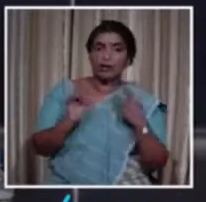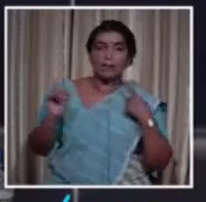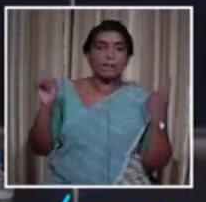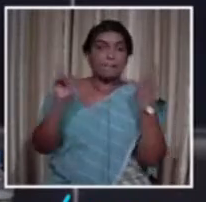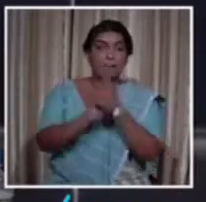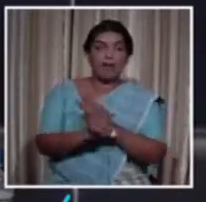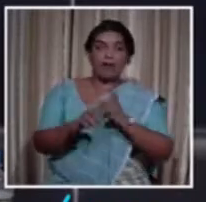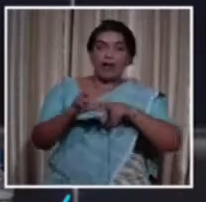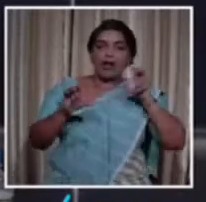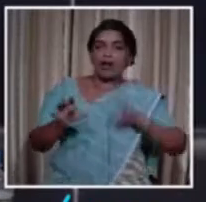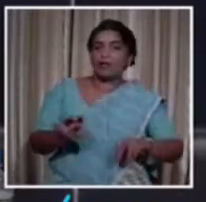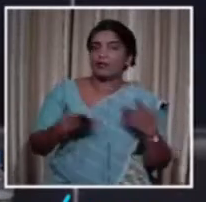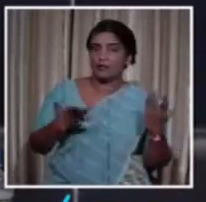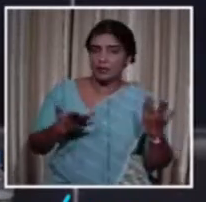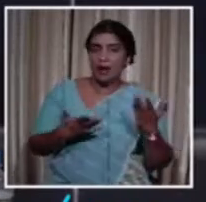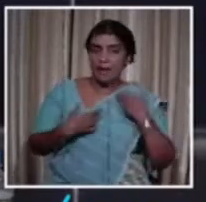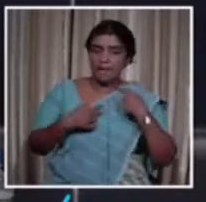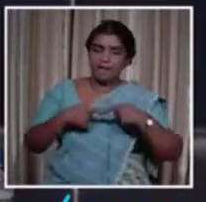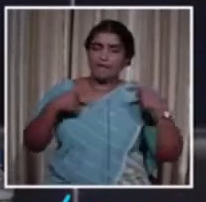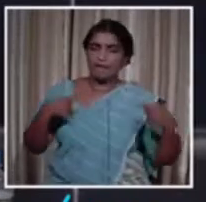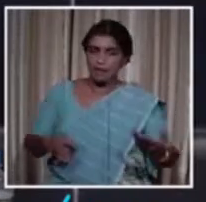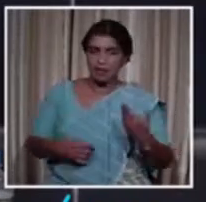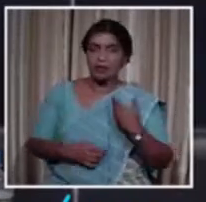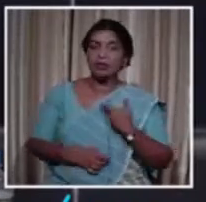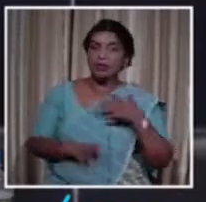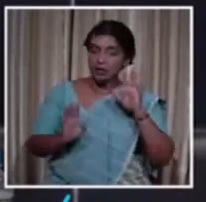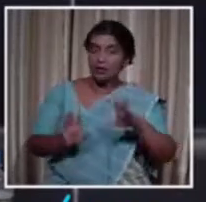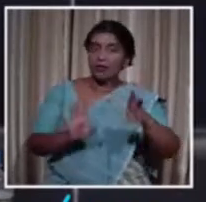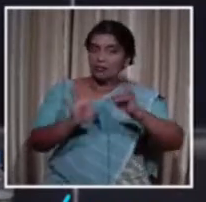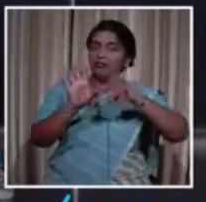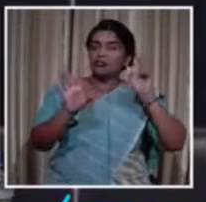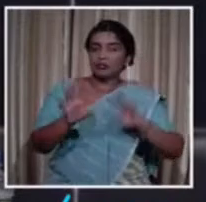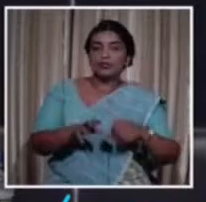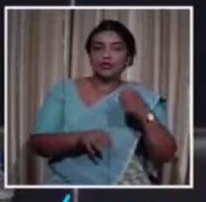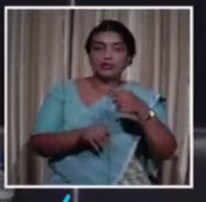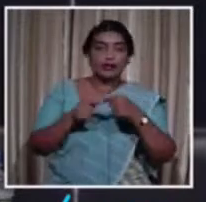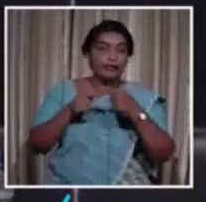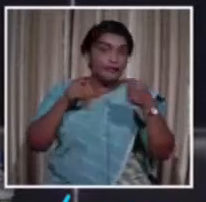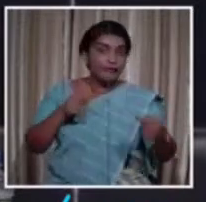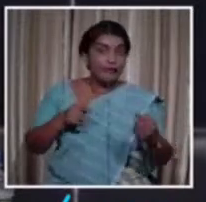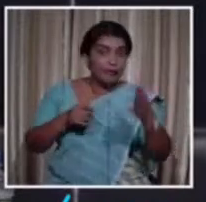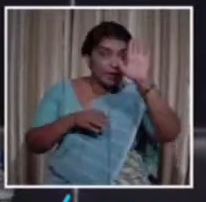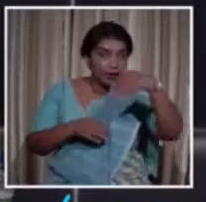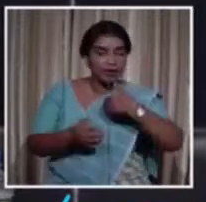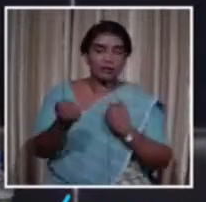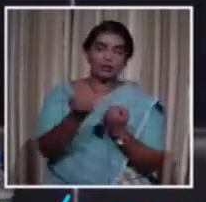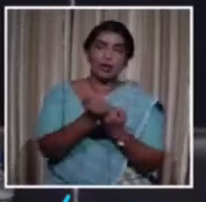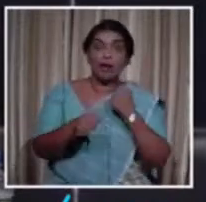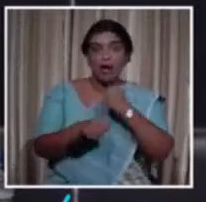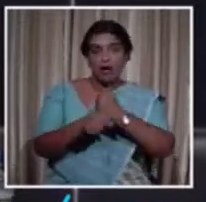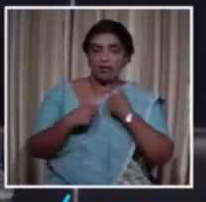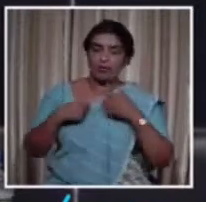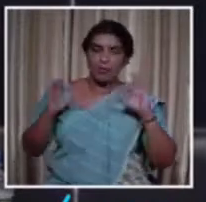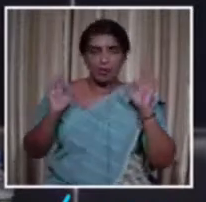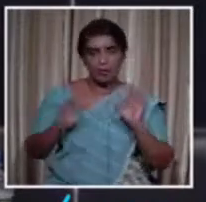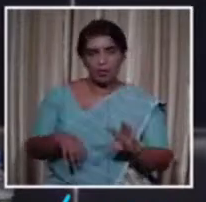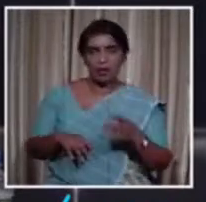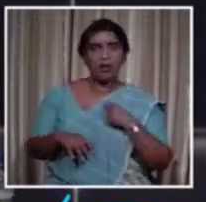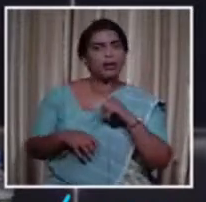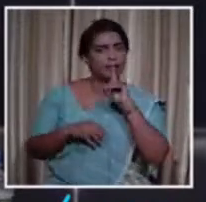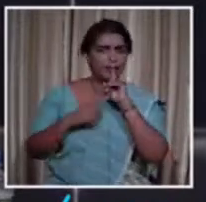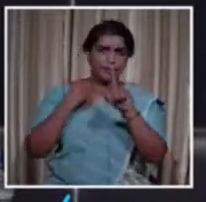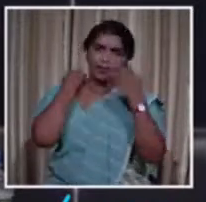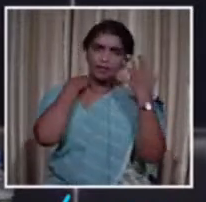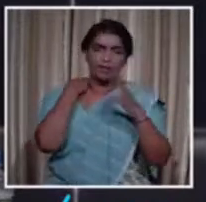වුණේ නැහැ එදා අපි ඒකට විරුද්ධ වුණා ඒ නිසා මේක හොඳයි විපක්ෂයෙන් එනවා නම් මම සහයෝග දෙන්න ආණ්ඩු එන්නම් බැහැ කියලා ඉතින් මම වචනයක් දුන්නෑම්